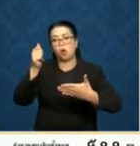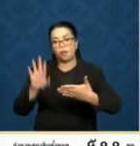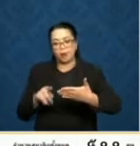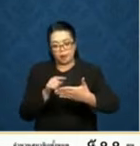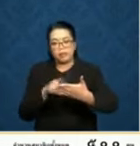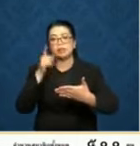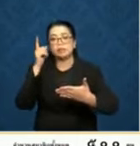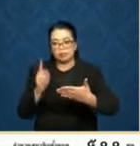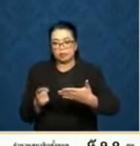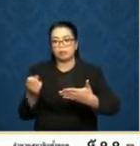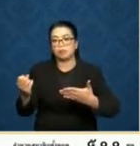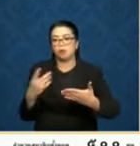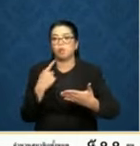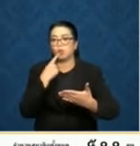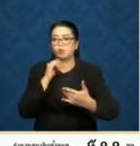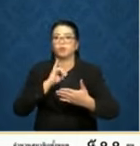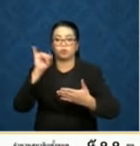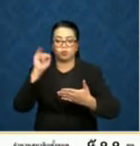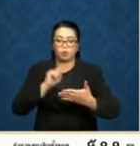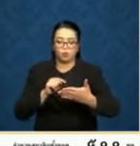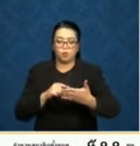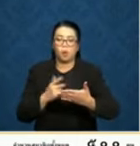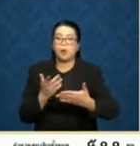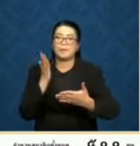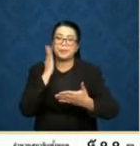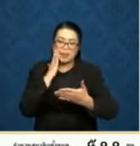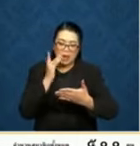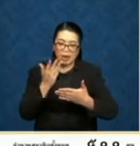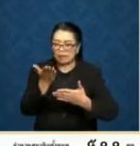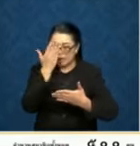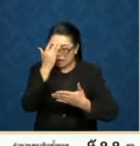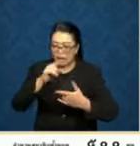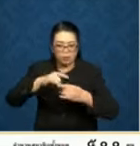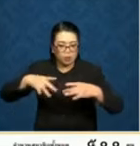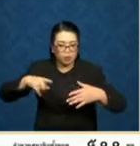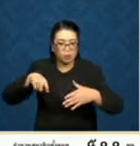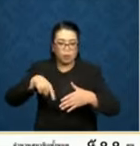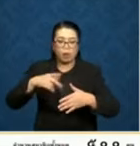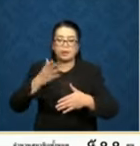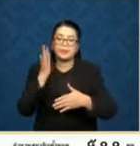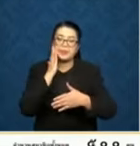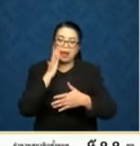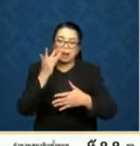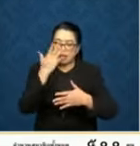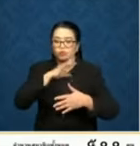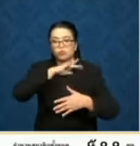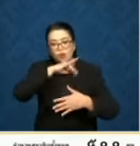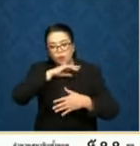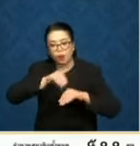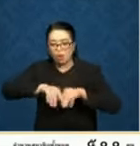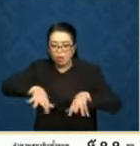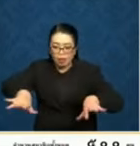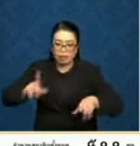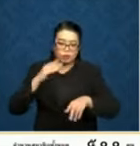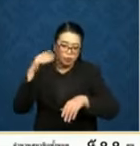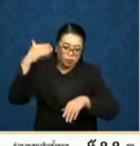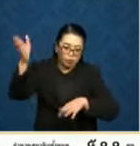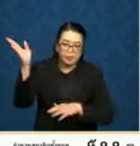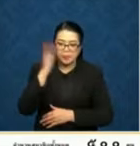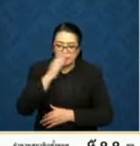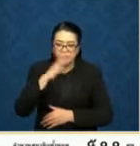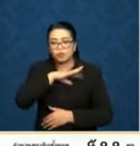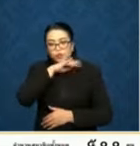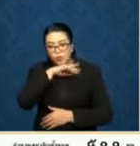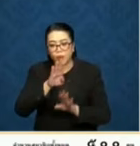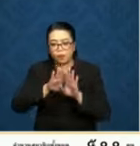เป็จิตามทท่านสอสอพูดนะครับว่าส่นเปียกนั้นมไม่ควจะอยู่ด้หน้าเพระ่าถาหส่วนเปียกอยู่ด้านหนานั้นระยะยาวไปนะครับ